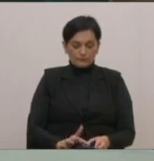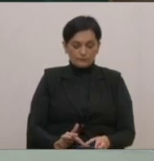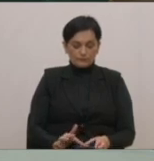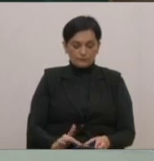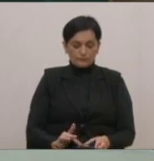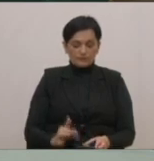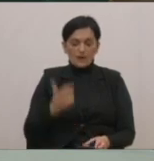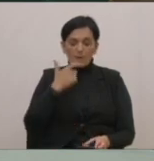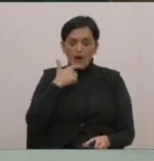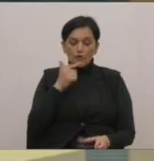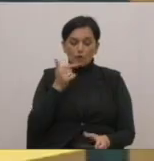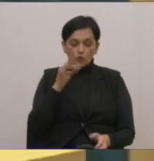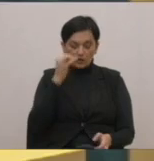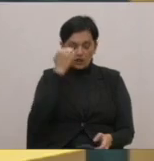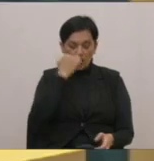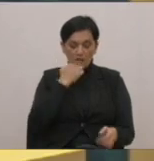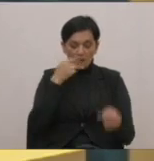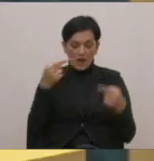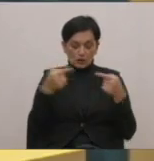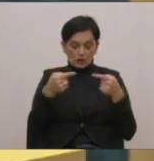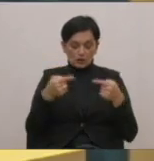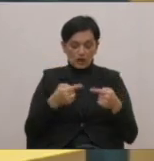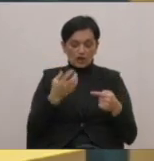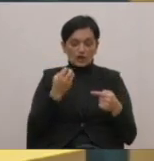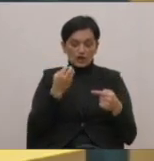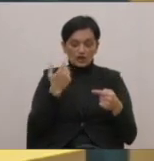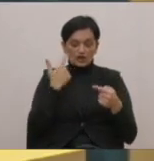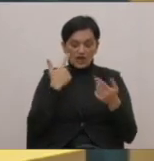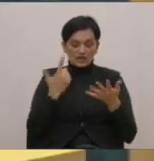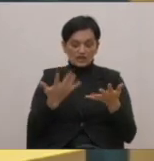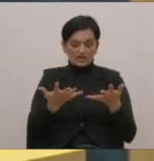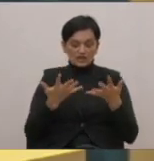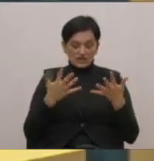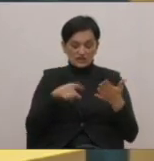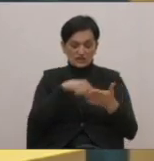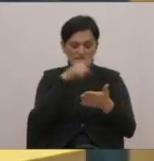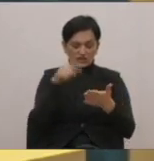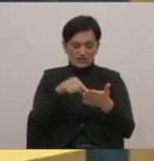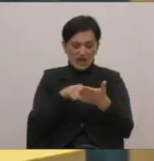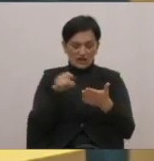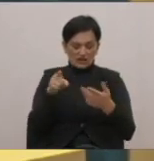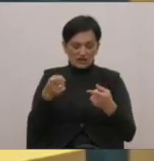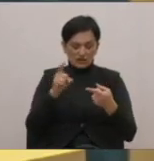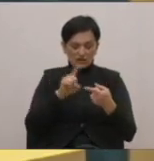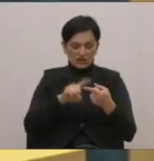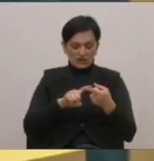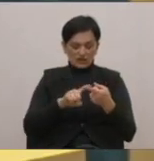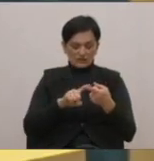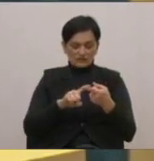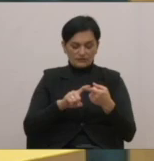ბატონი იაგო, გმადლობთ ამ დაზუსტებისთვის, ვინაიდან კიდევ უფრო მეტი სიცხადე შემოვიტანოთ საკითხთან დაკავშირებით. ნახეთ,